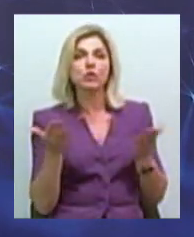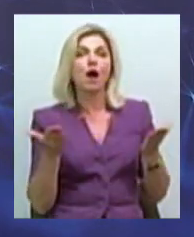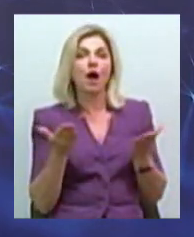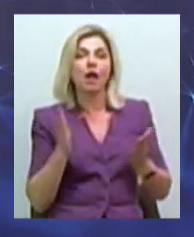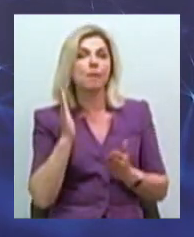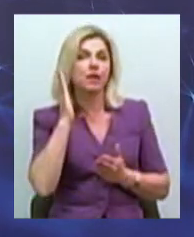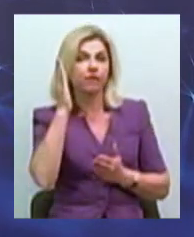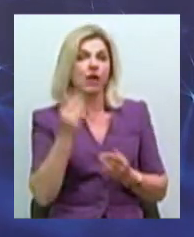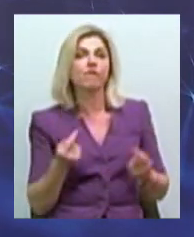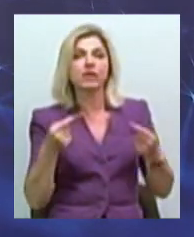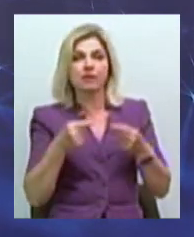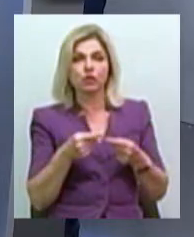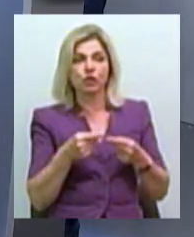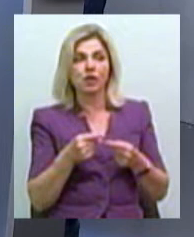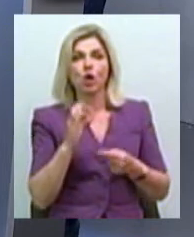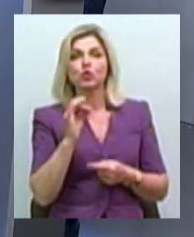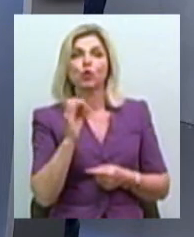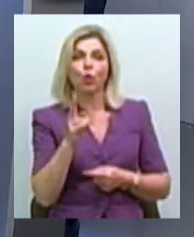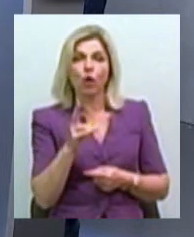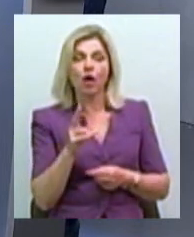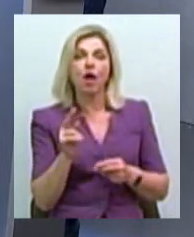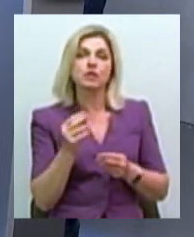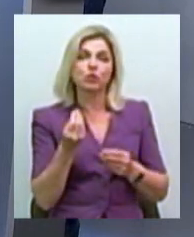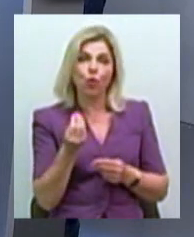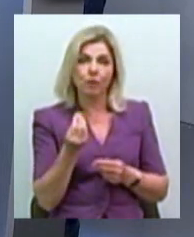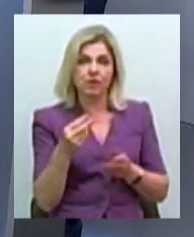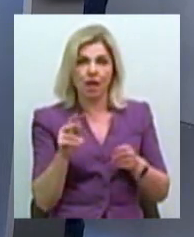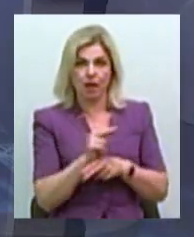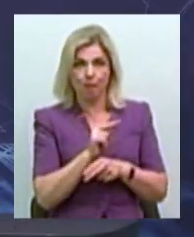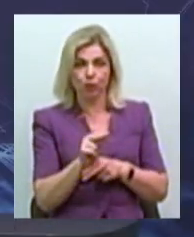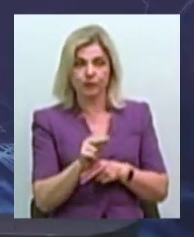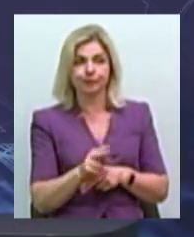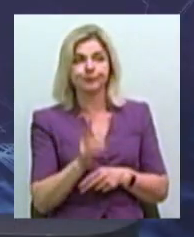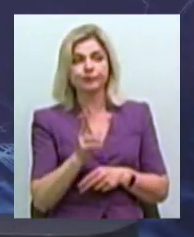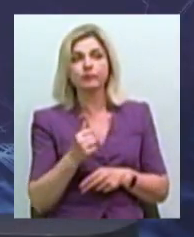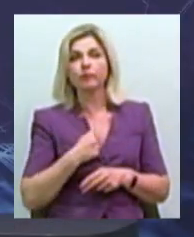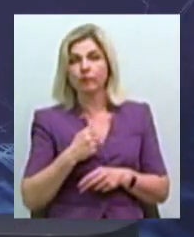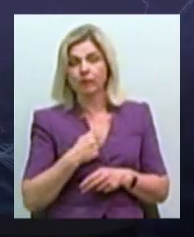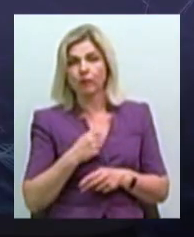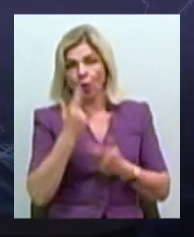щодо визначення все ж таки термінів і вартості ремонту? К сожалению, опять объявлен очередной тендер.